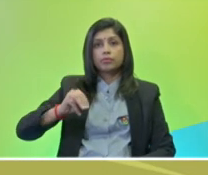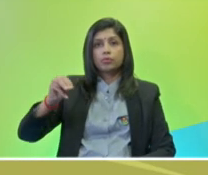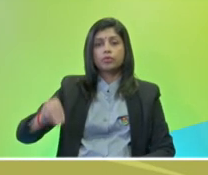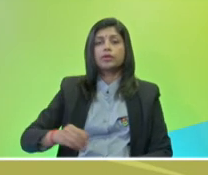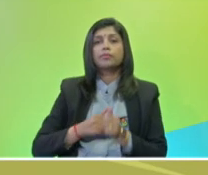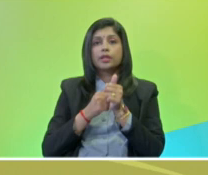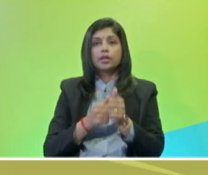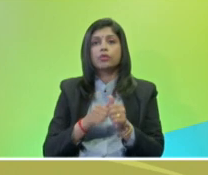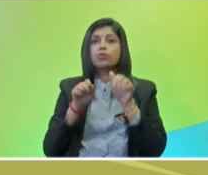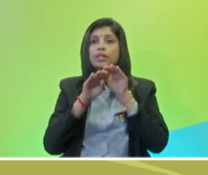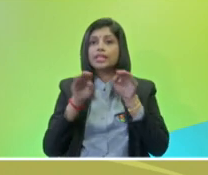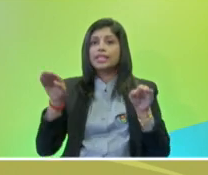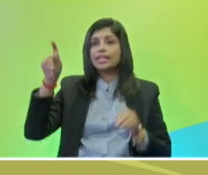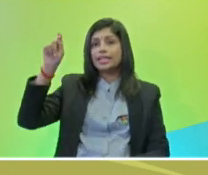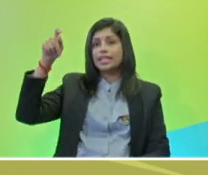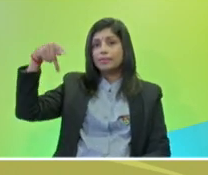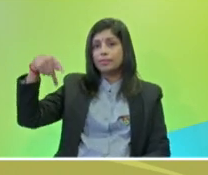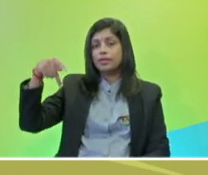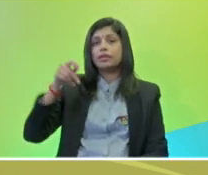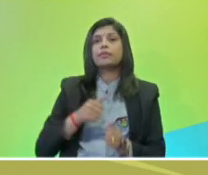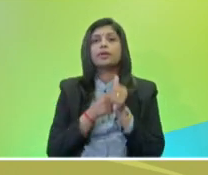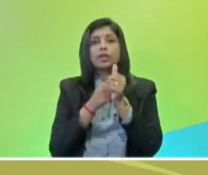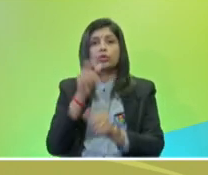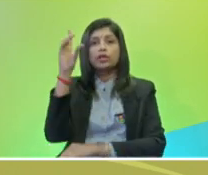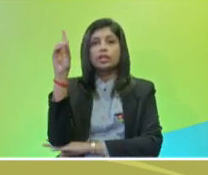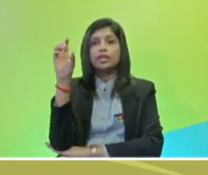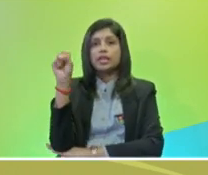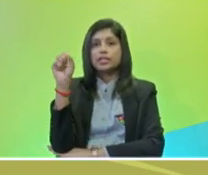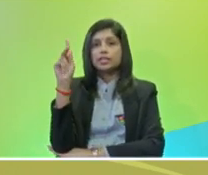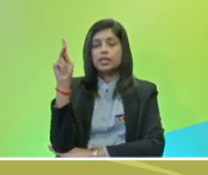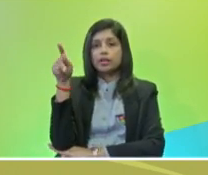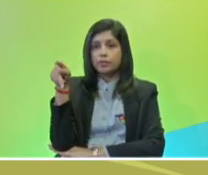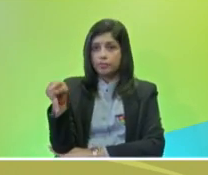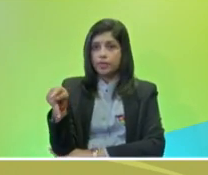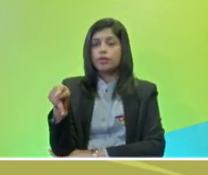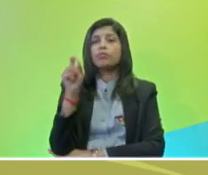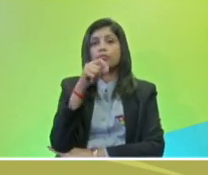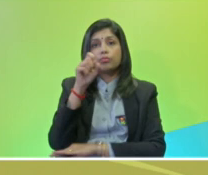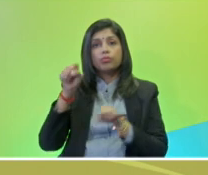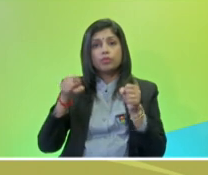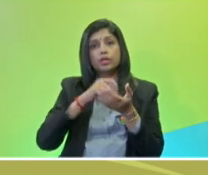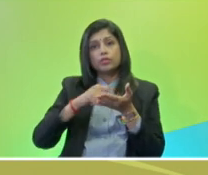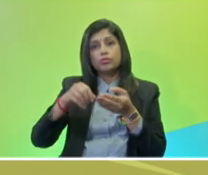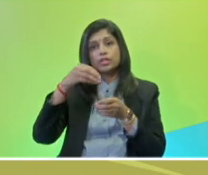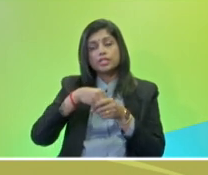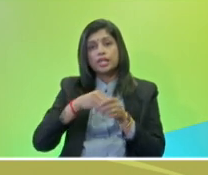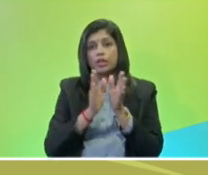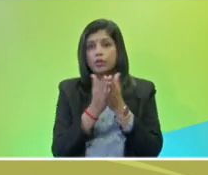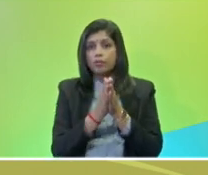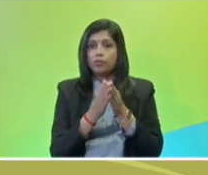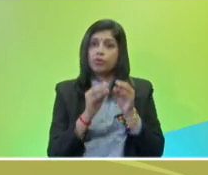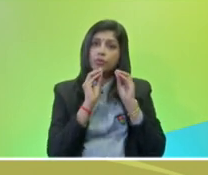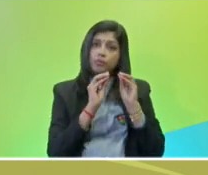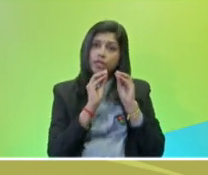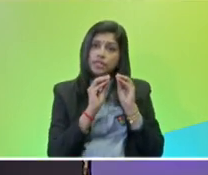diperincikan dalam di SGP dan record ini boleh dilakukan dalam buku record mengajak dalam sekali SMA dan buku